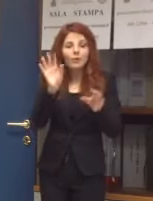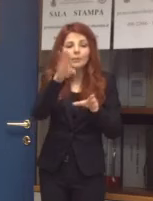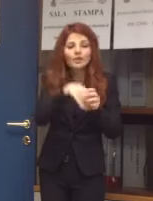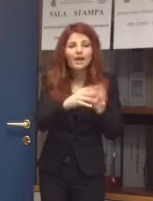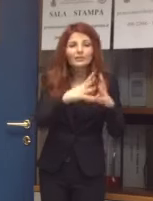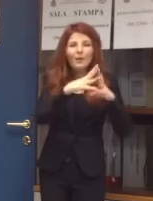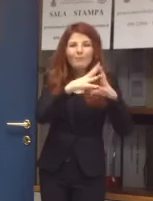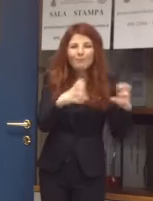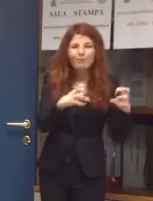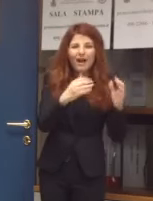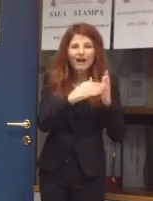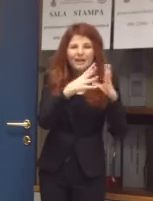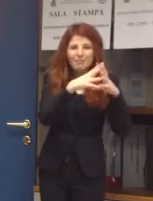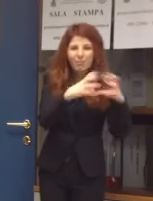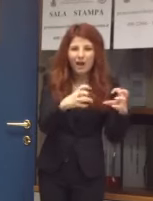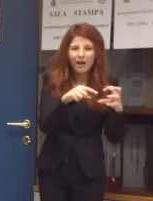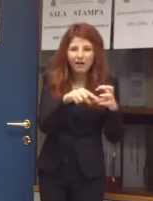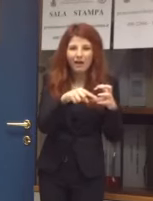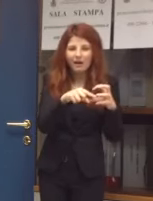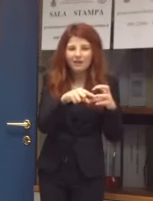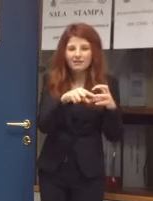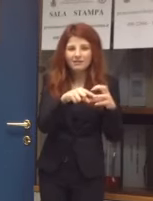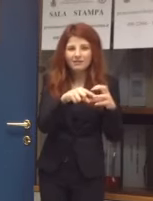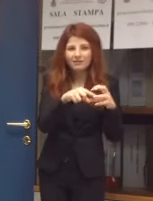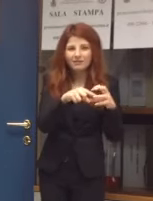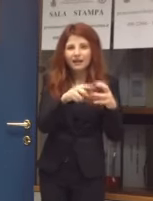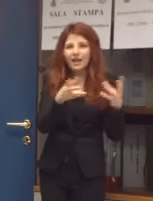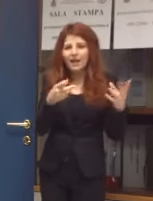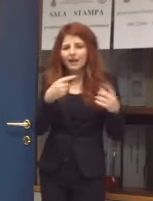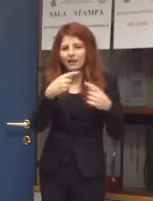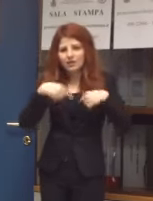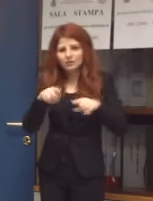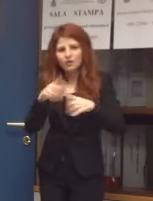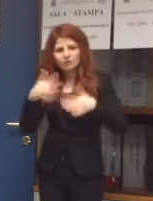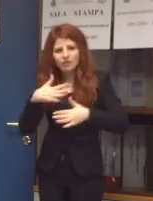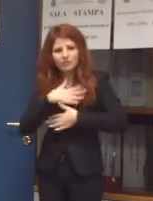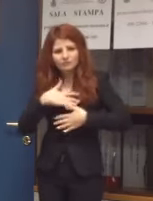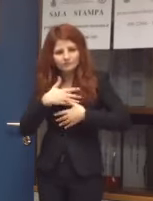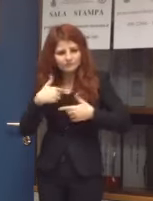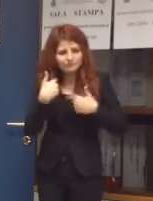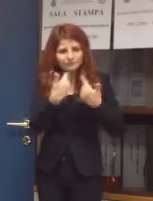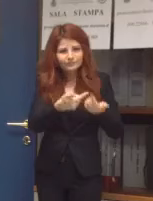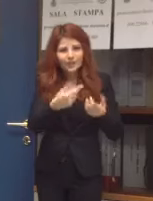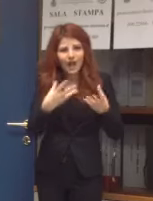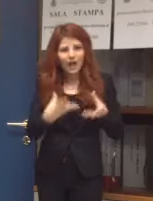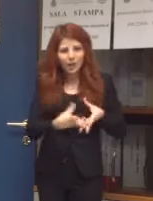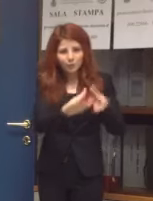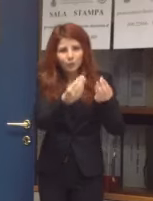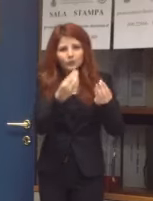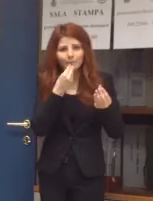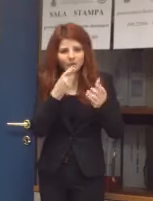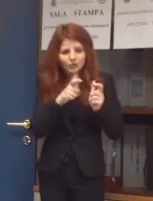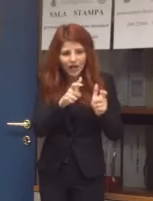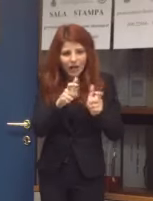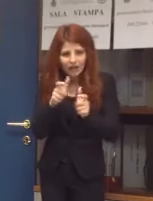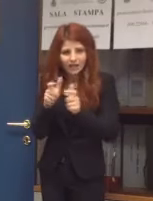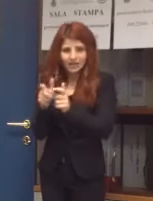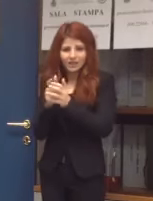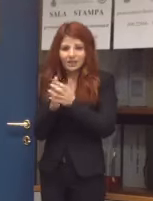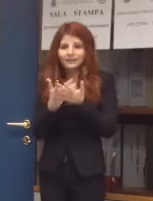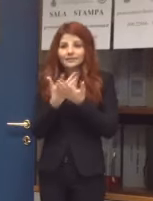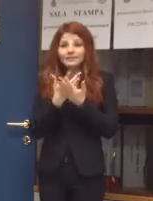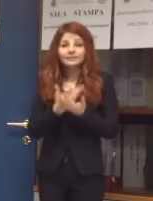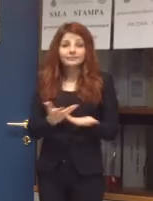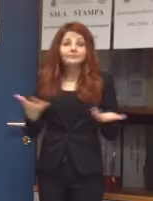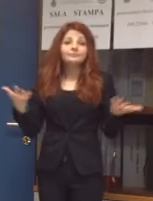ma noi non possiamo fare tante eccezioni, perché naturalmente sono tante le situazioni che ci sono arrivate, ma dovremmo fare eccezioni un po' per